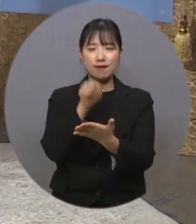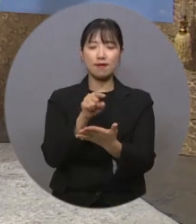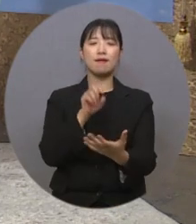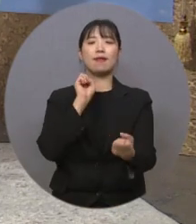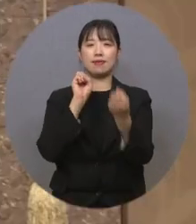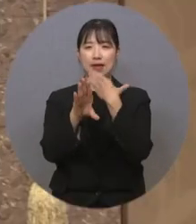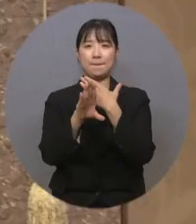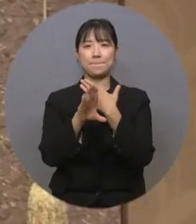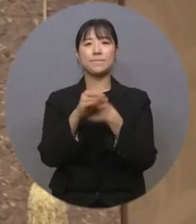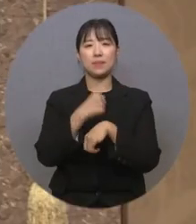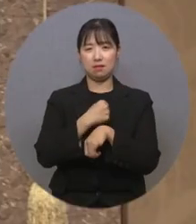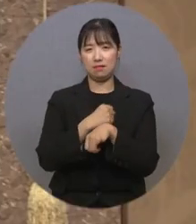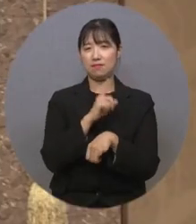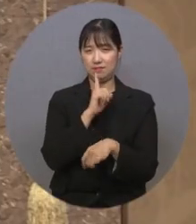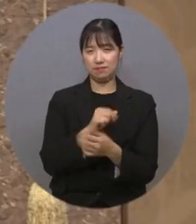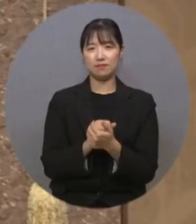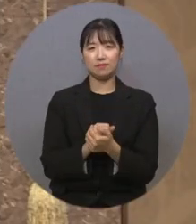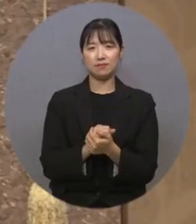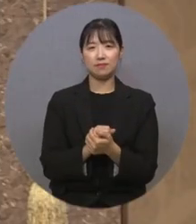한다. 그러니까